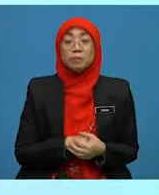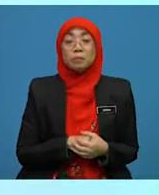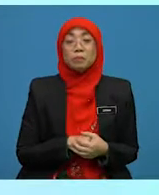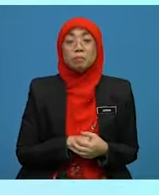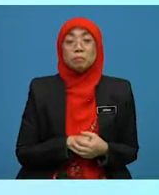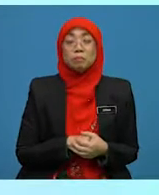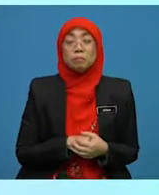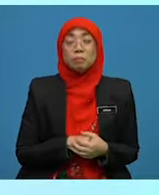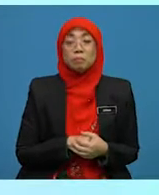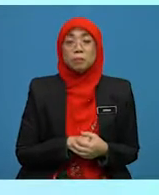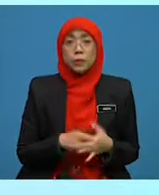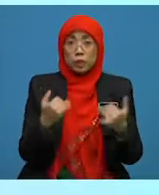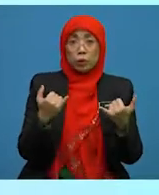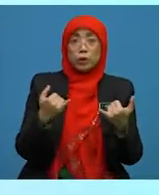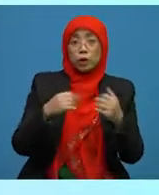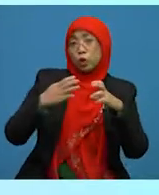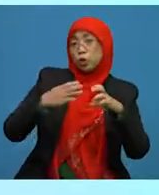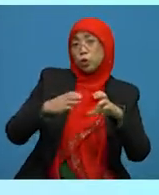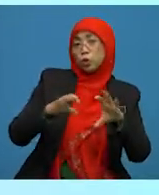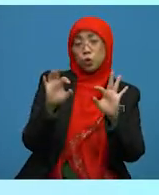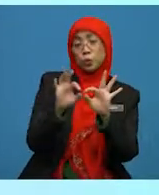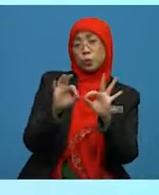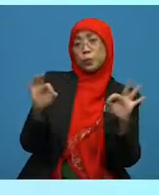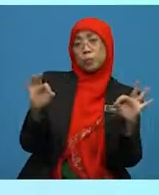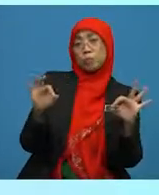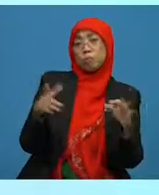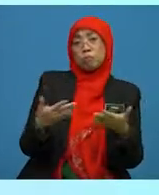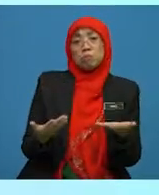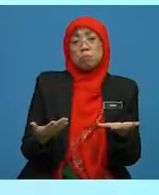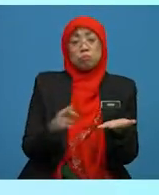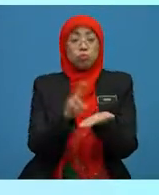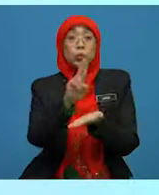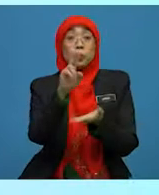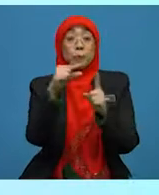Cikgu akan bina satu ayat menggunakan perkataan university.